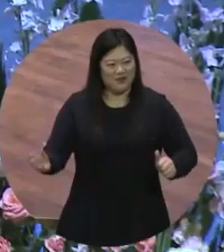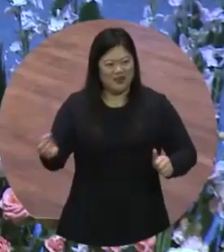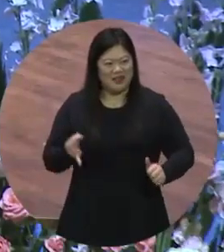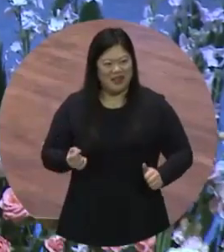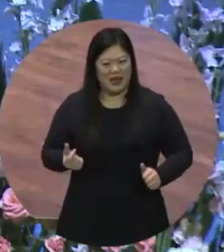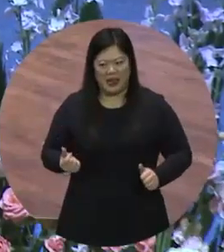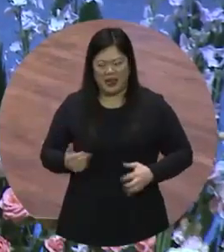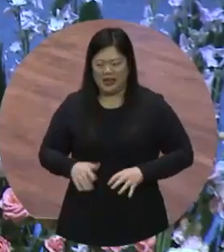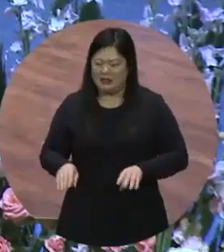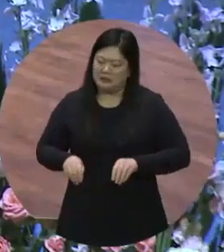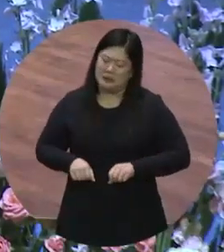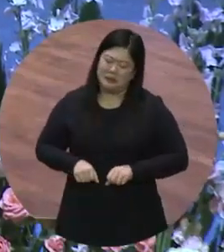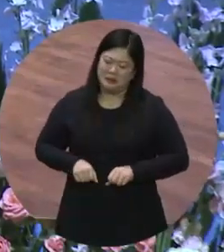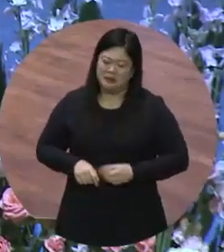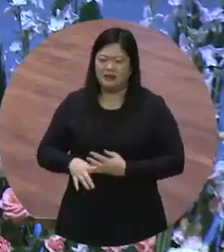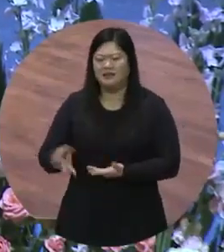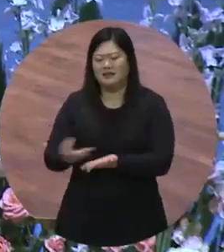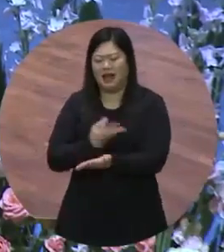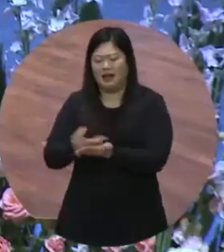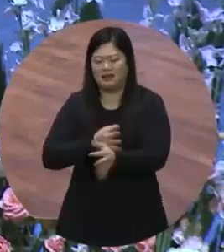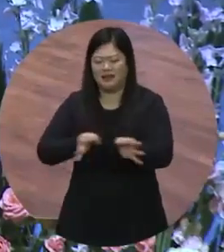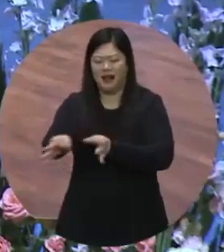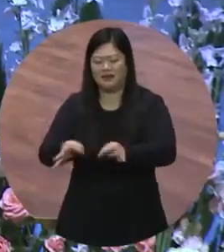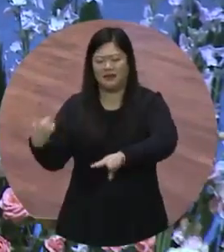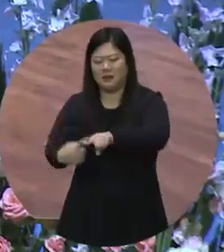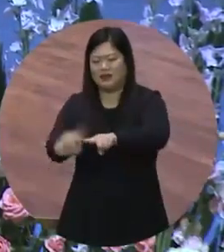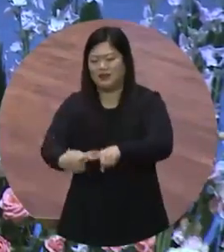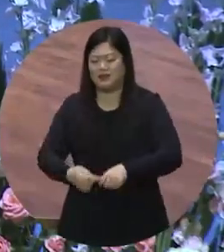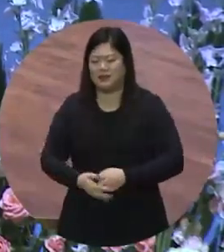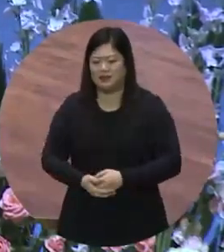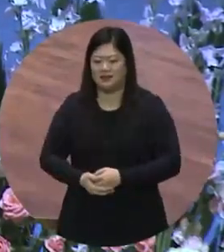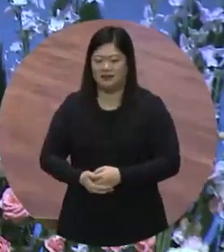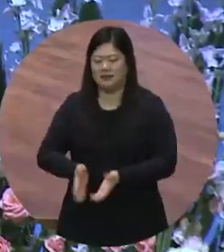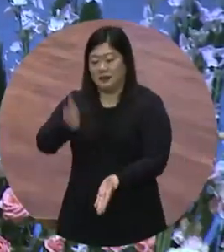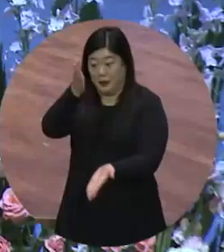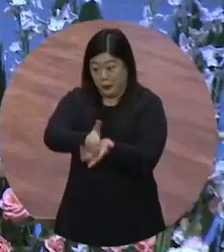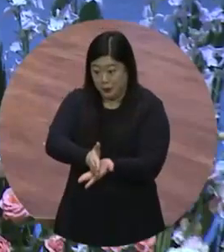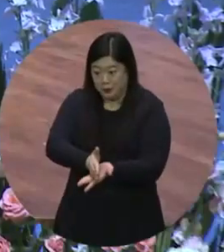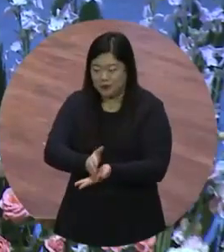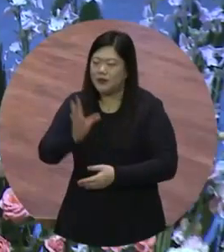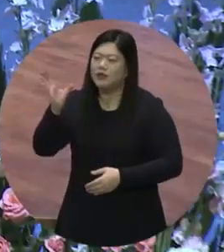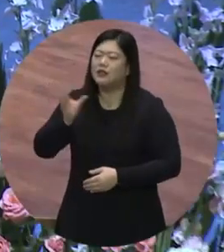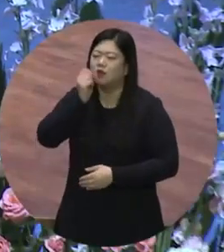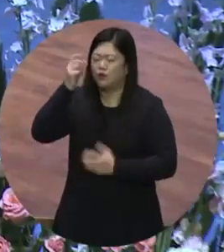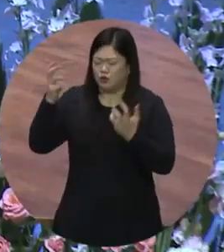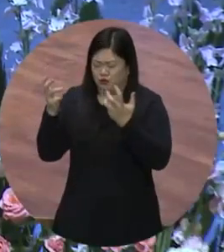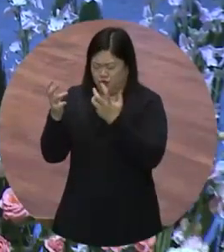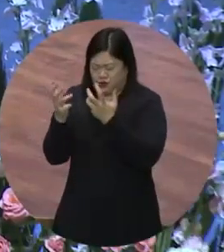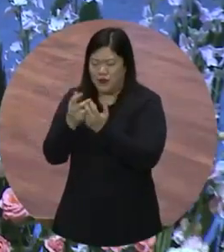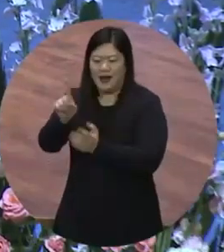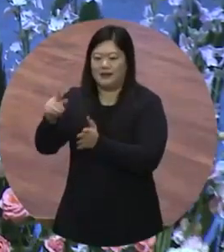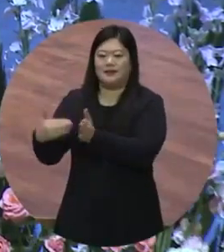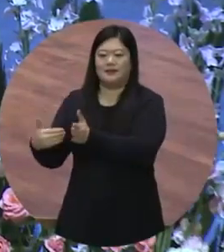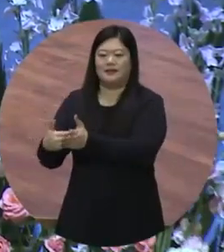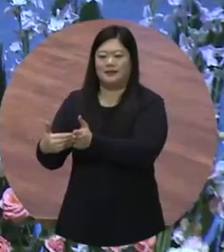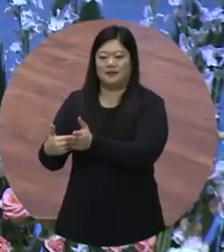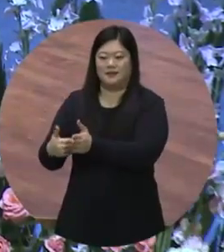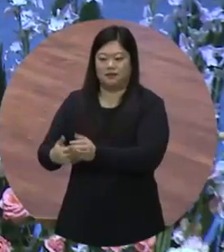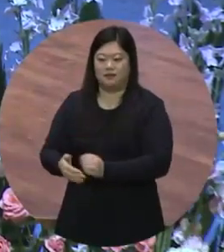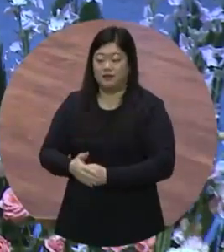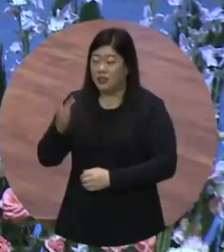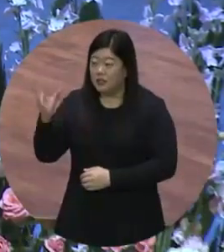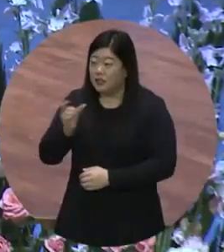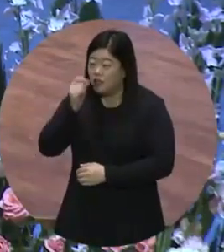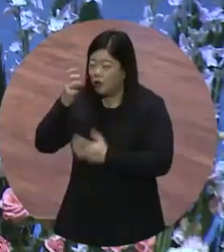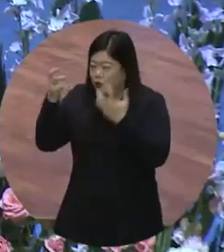주시는 힘이 진짜 힘이란 말이야. 아멘. 그래서 이 성령이 주시는